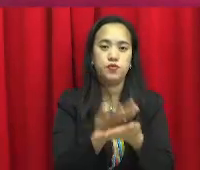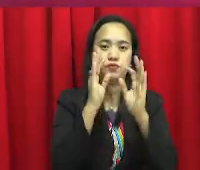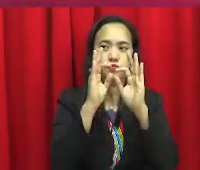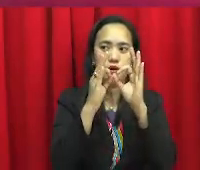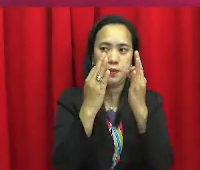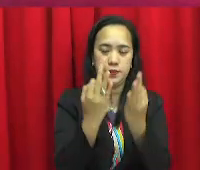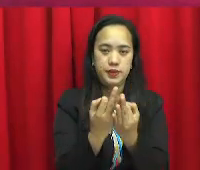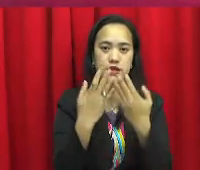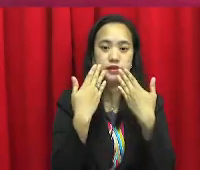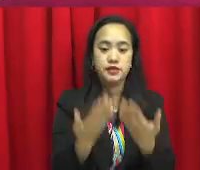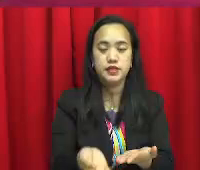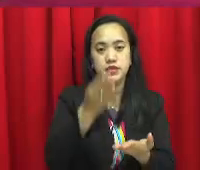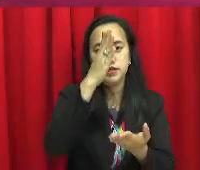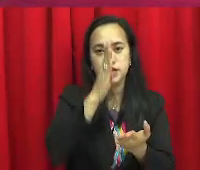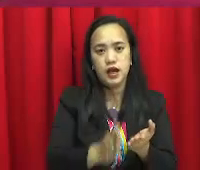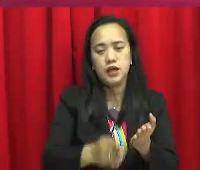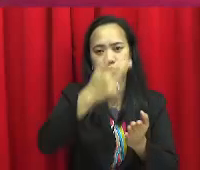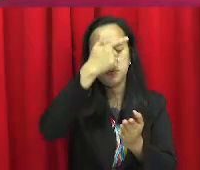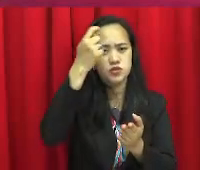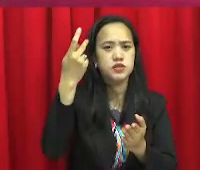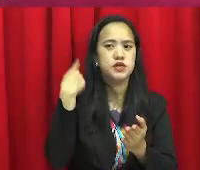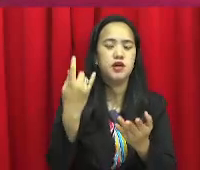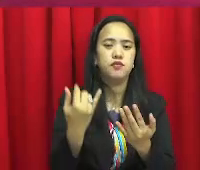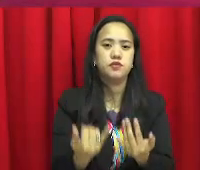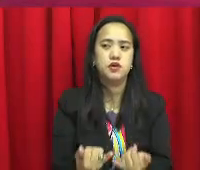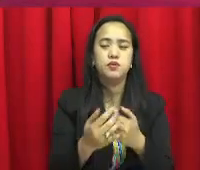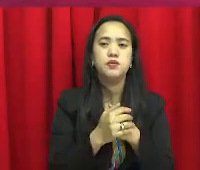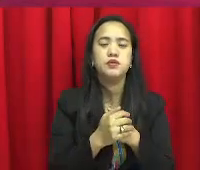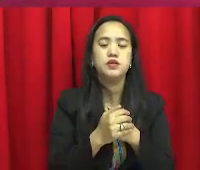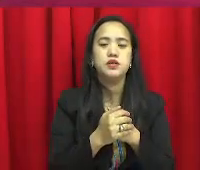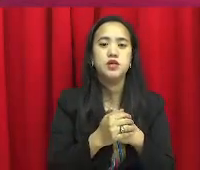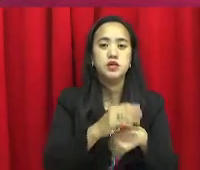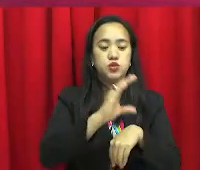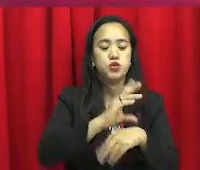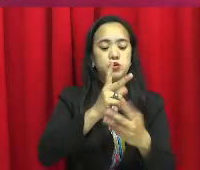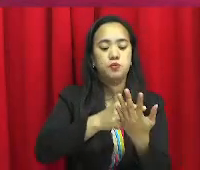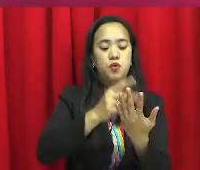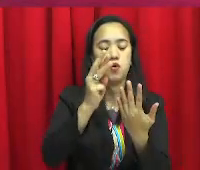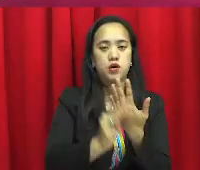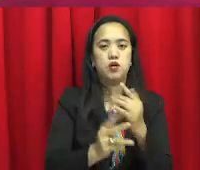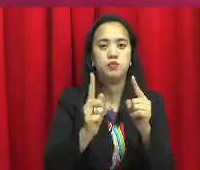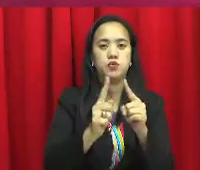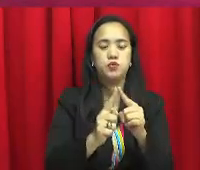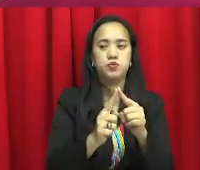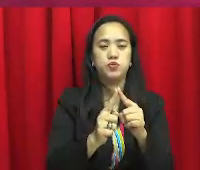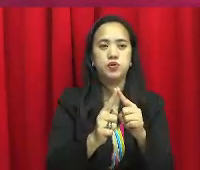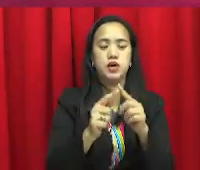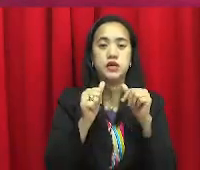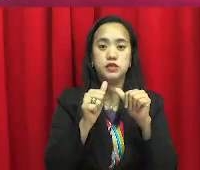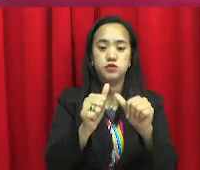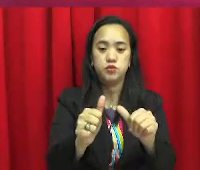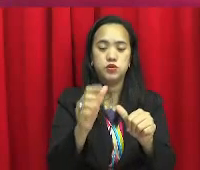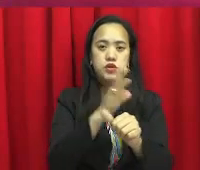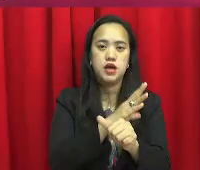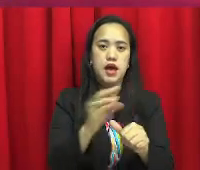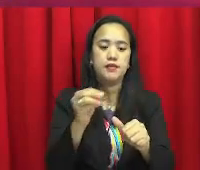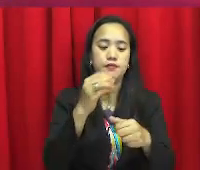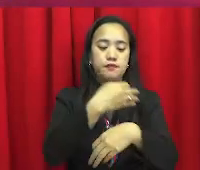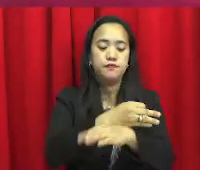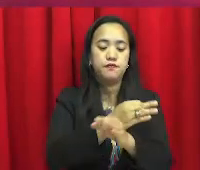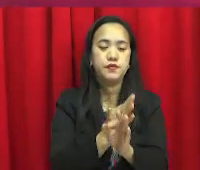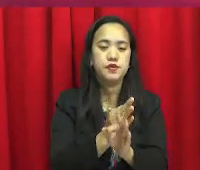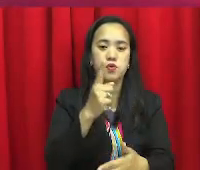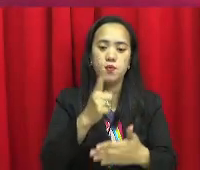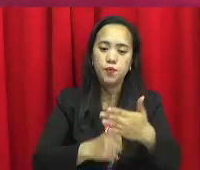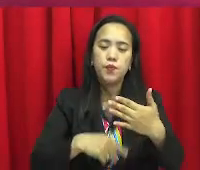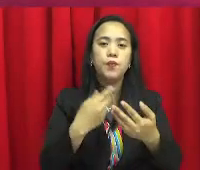tayong programa na tumutulong sa pagbuklod ng magandang pagsasama ng mag-asawa. No? At